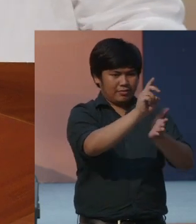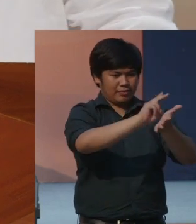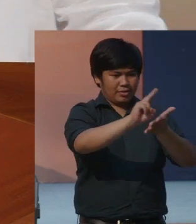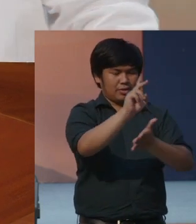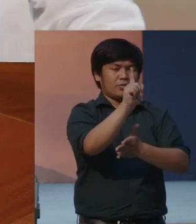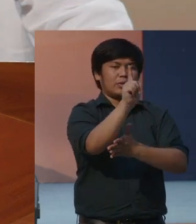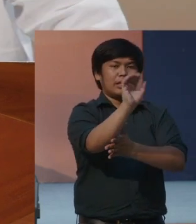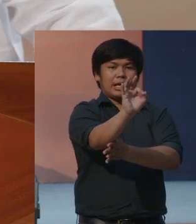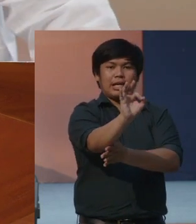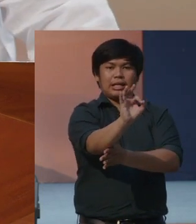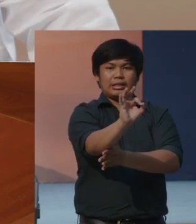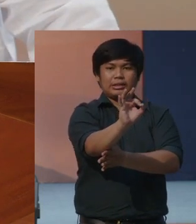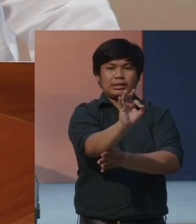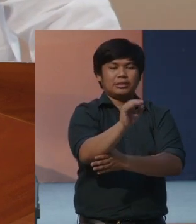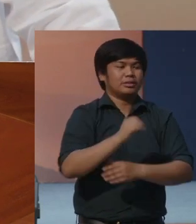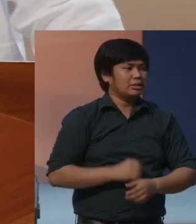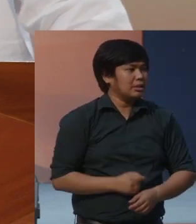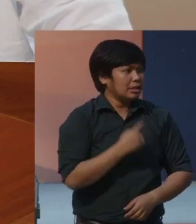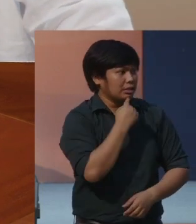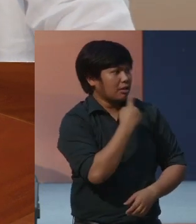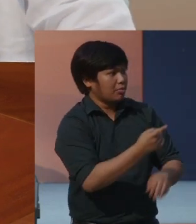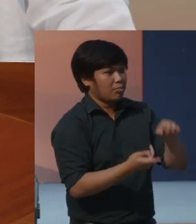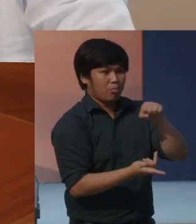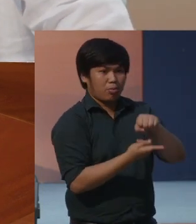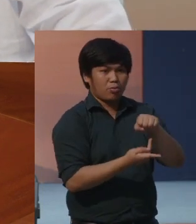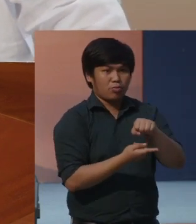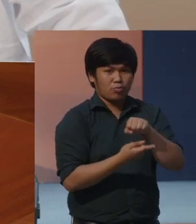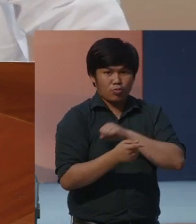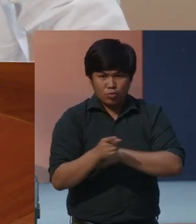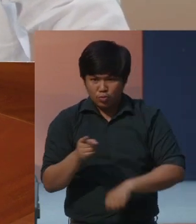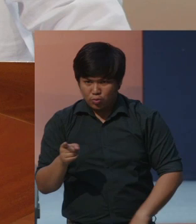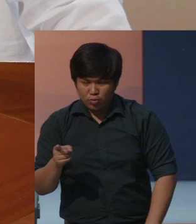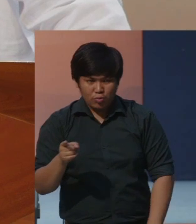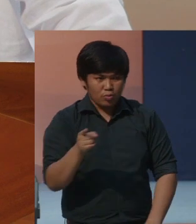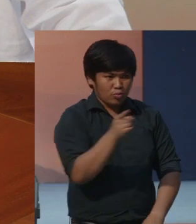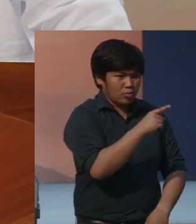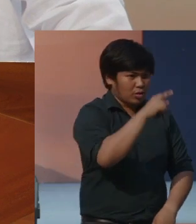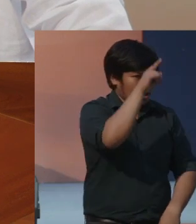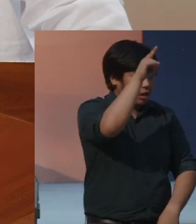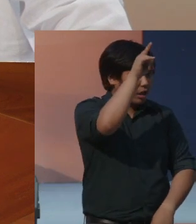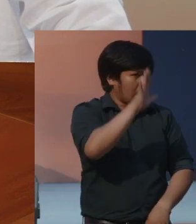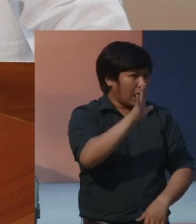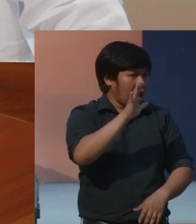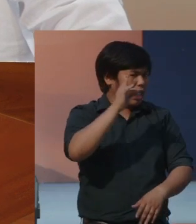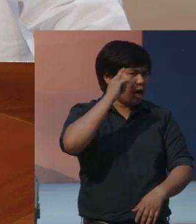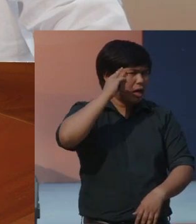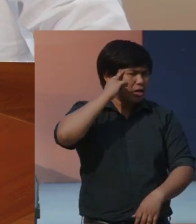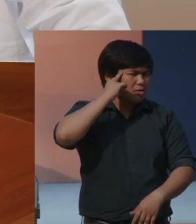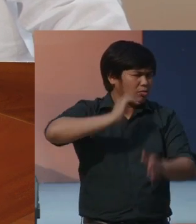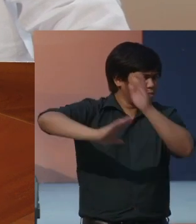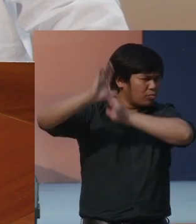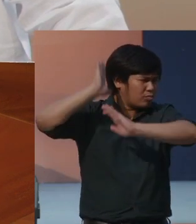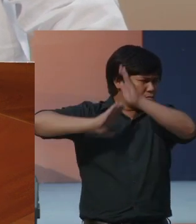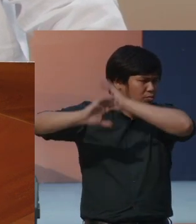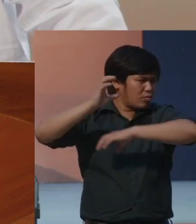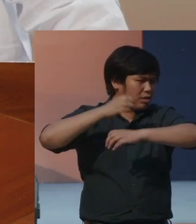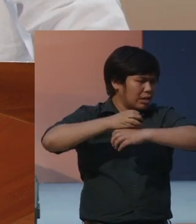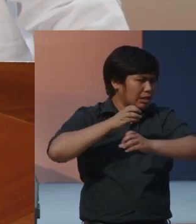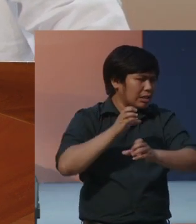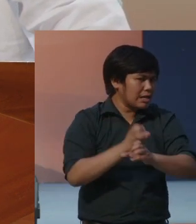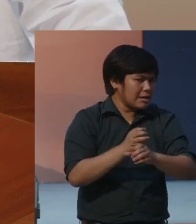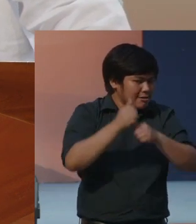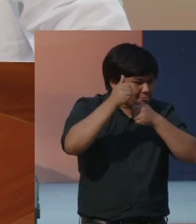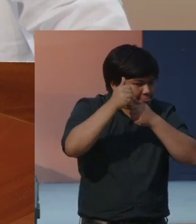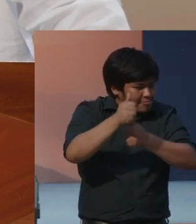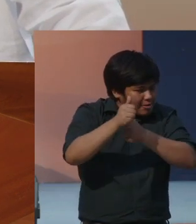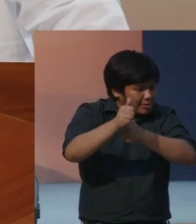8:29. Ang sabi niya doon, For those whom He foreknew, He also predestined to be conformed to the image of